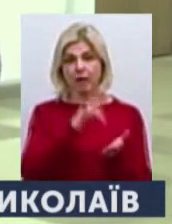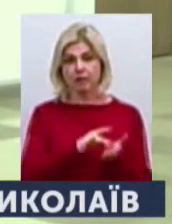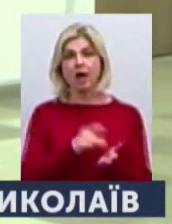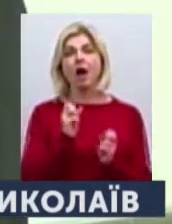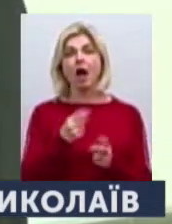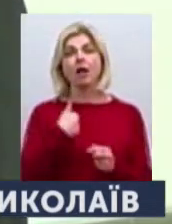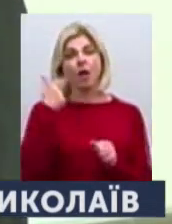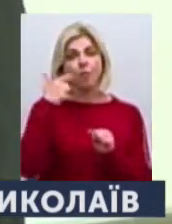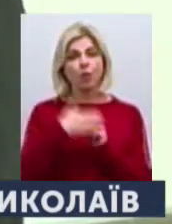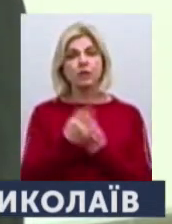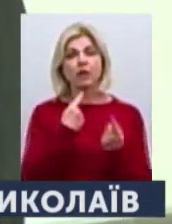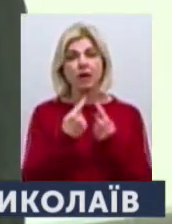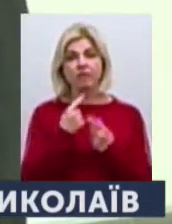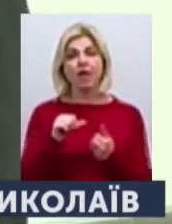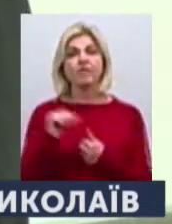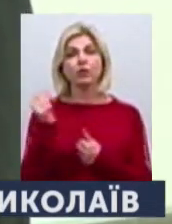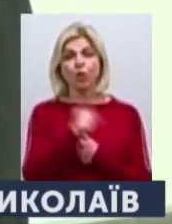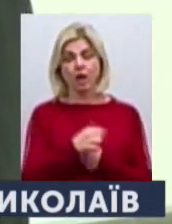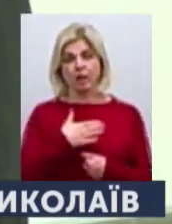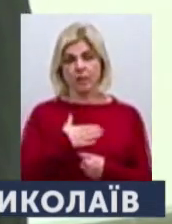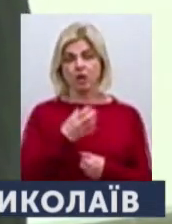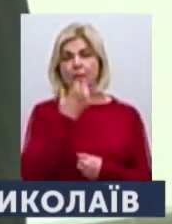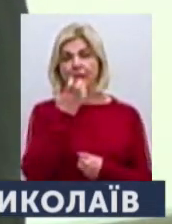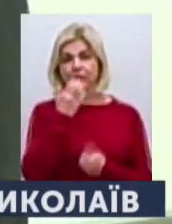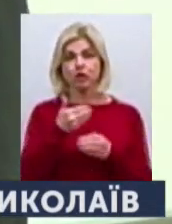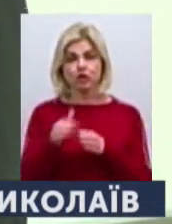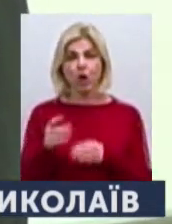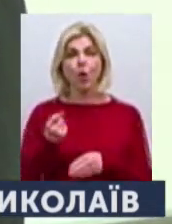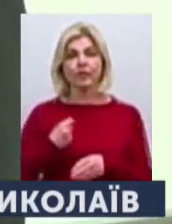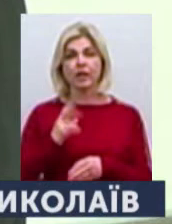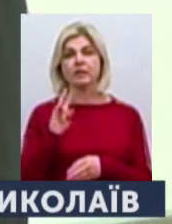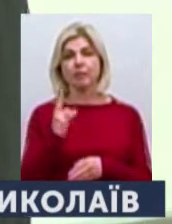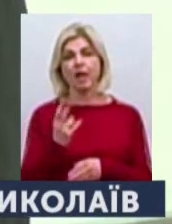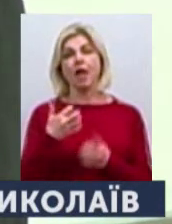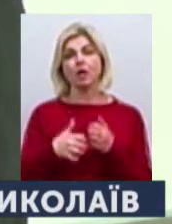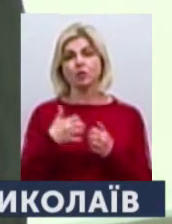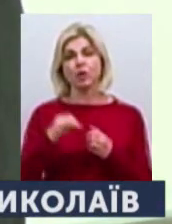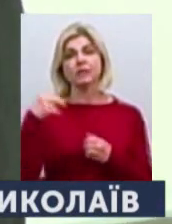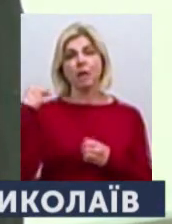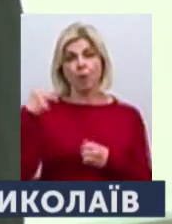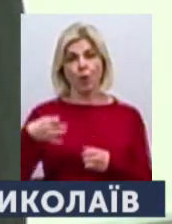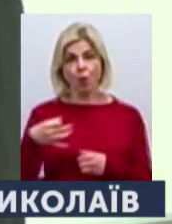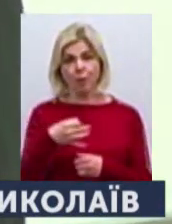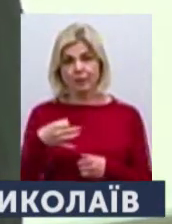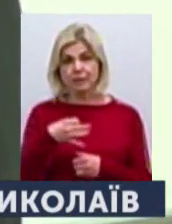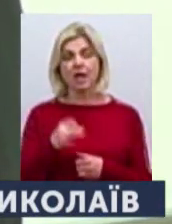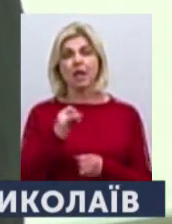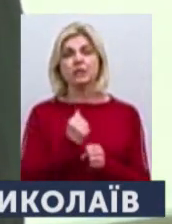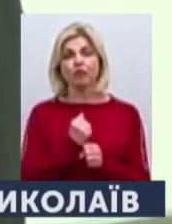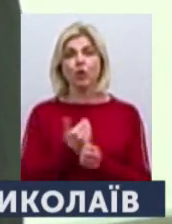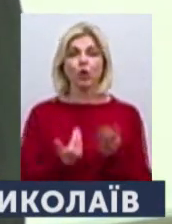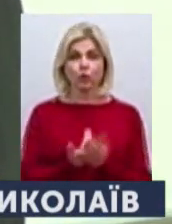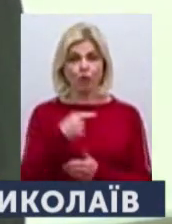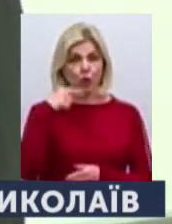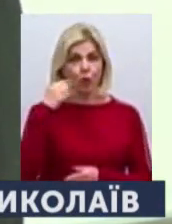з дискусії, відокремлення нашої південної частини. Це Одеська, Миколаївська, Херсонська і Запорізька області. Створення